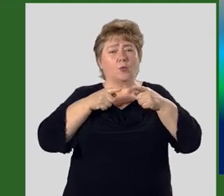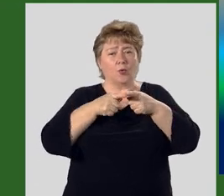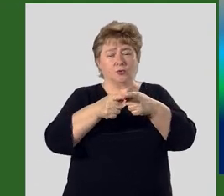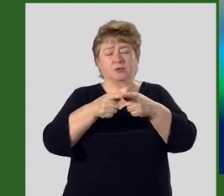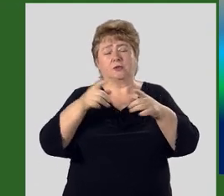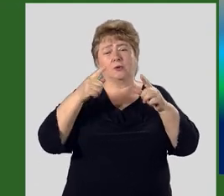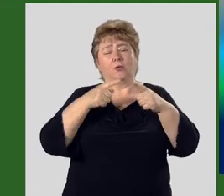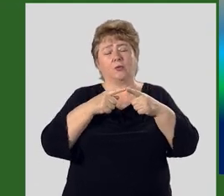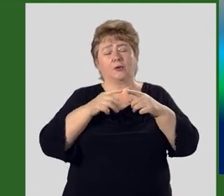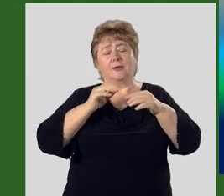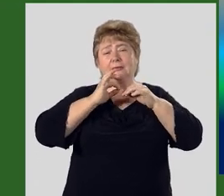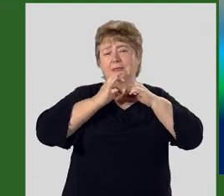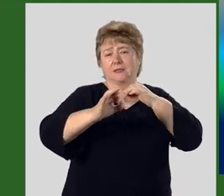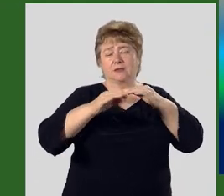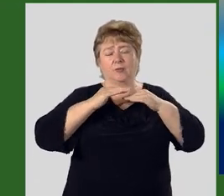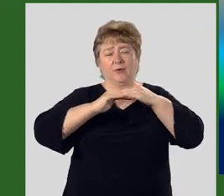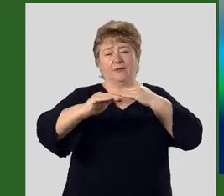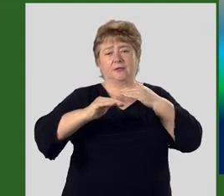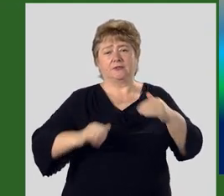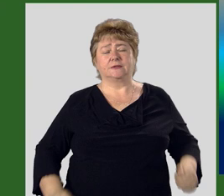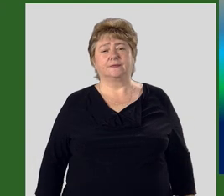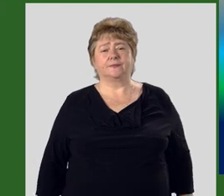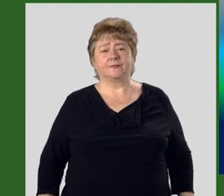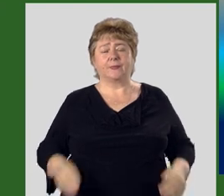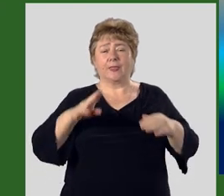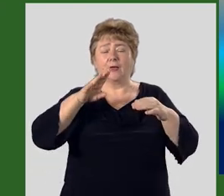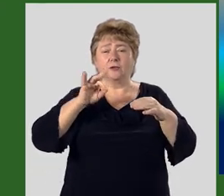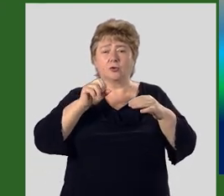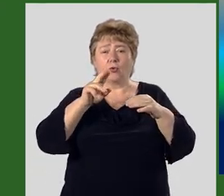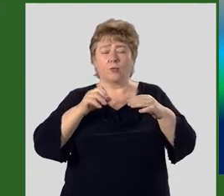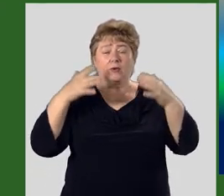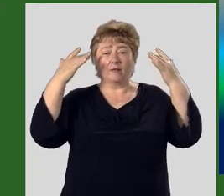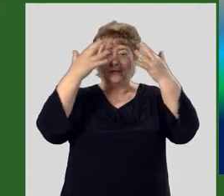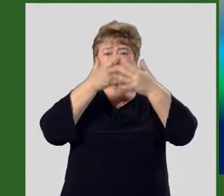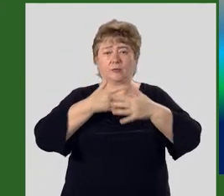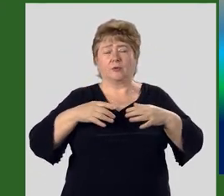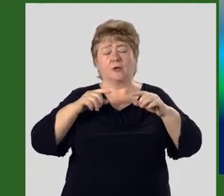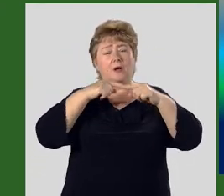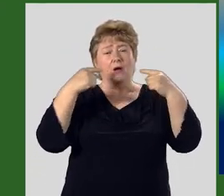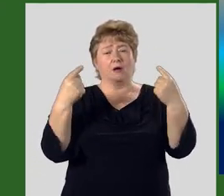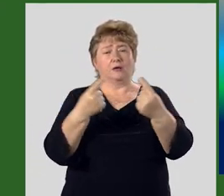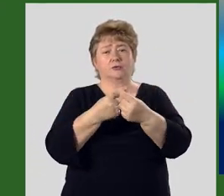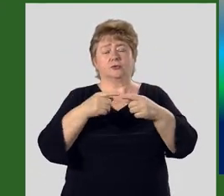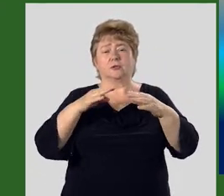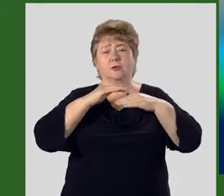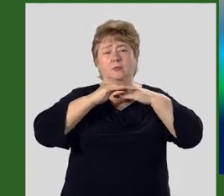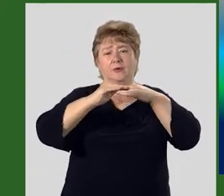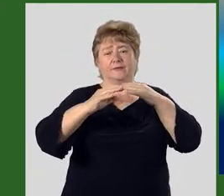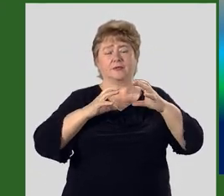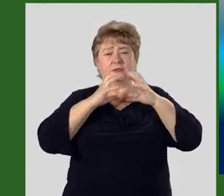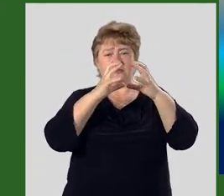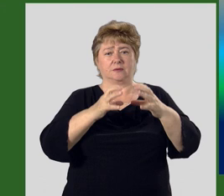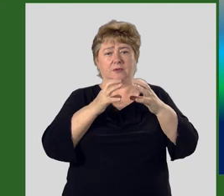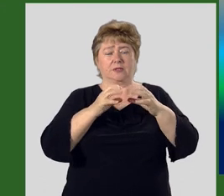углом, скользят по поверхности. Тропики – воображаемые окружности на поверхности